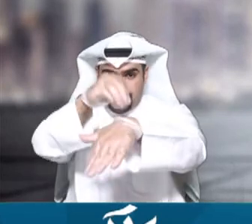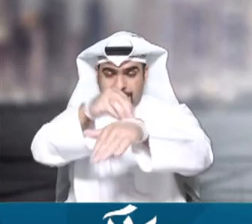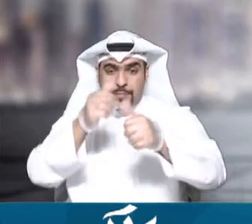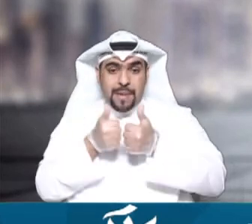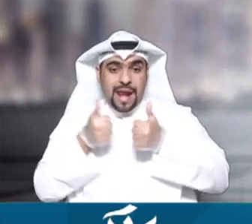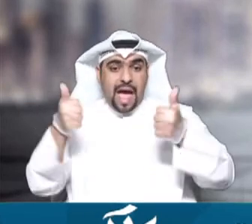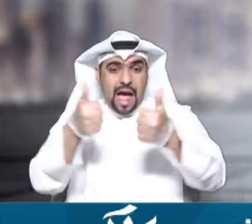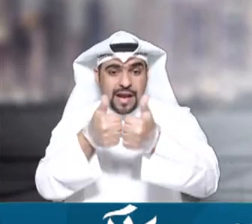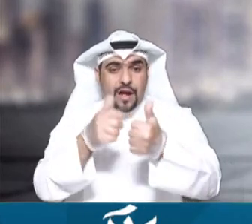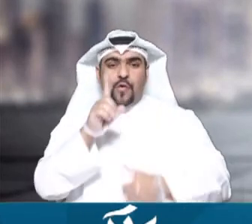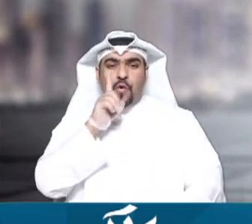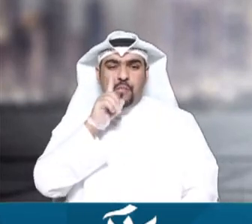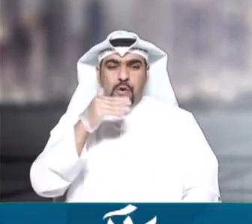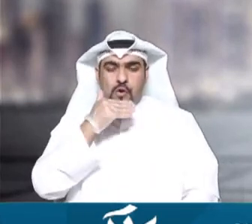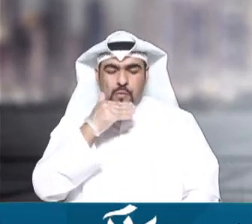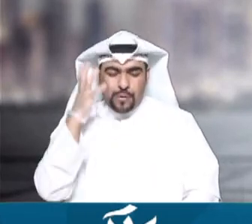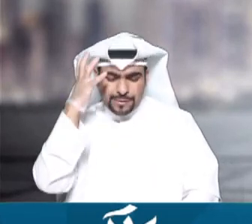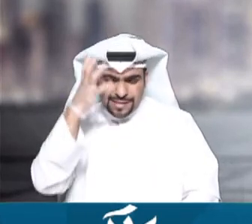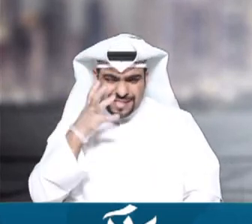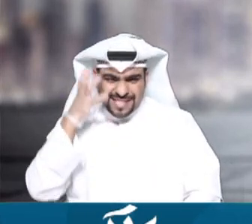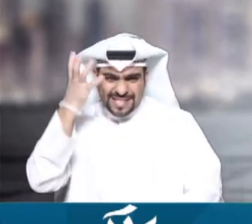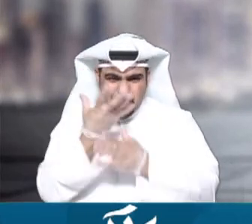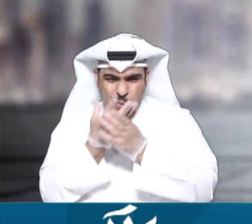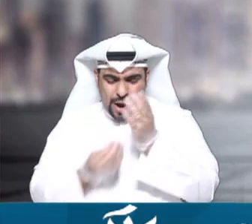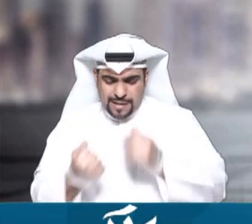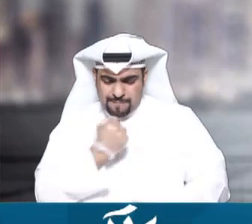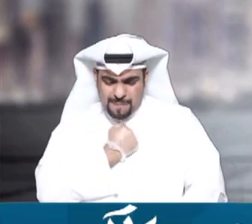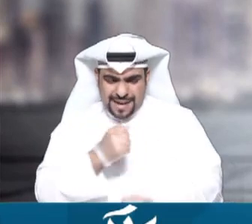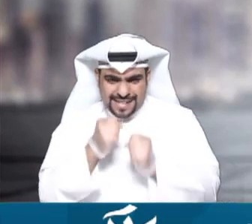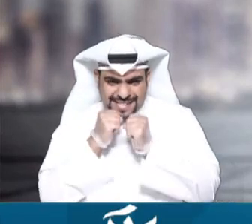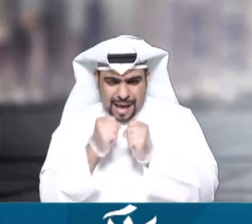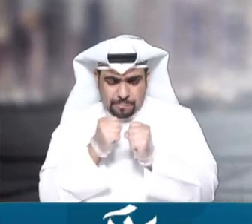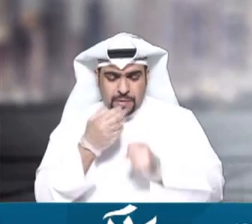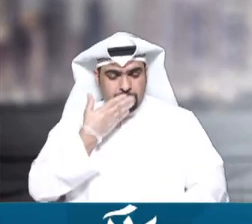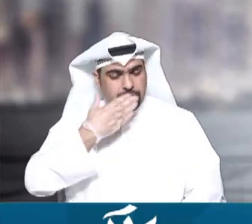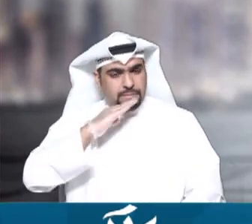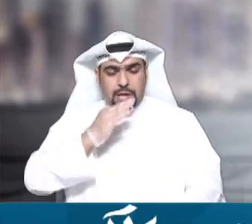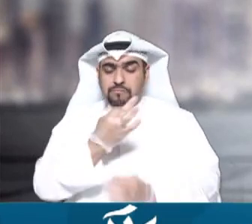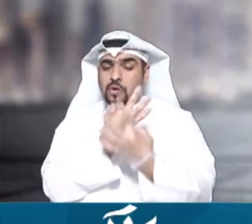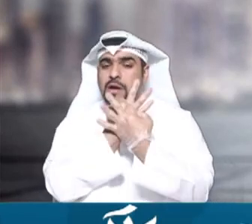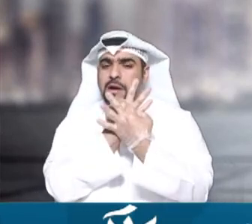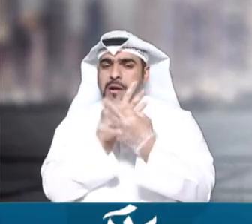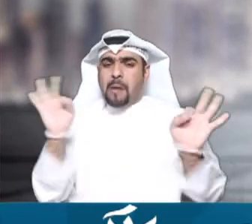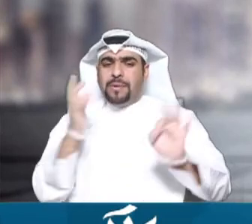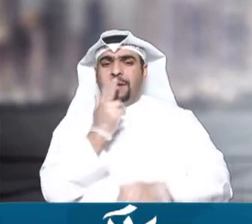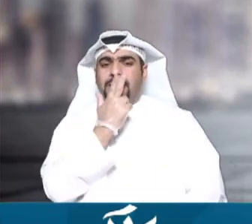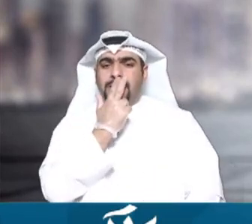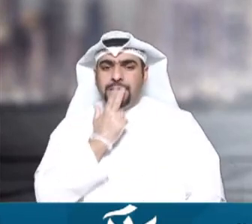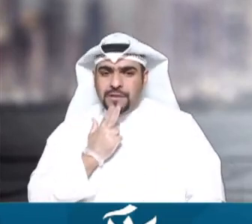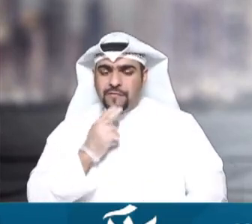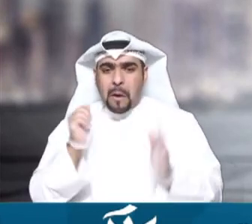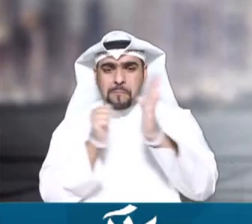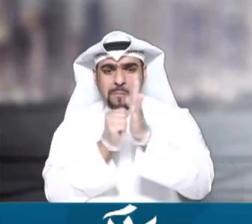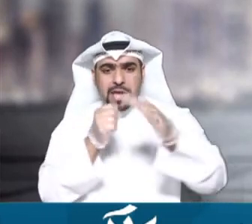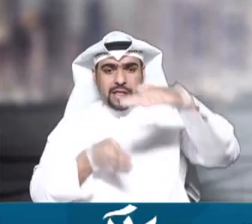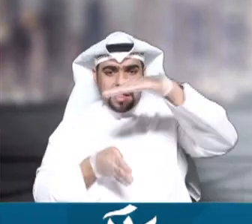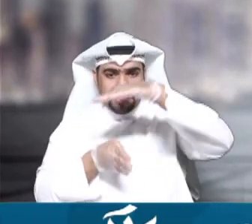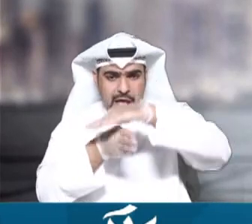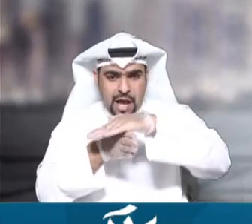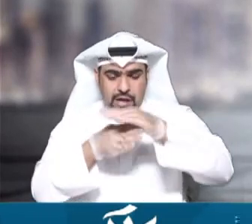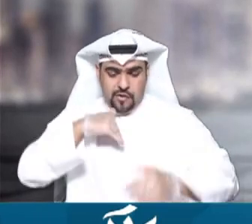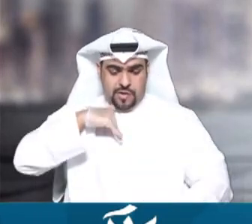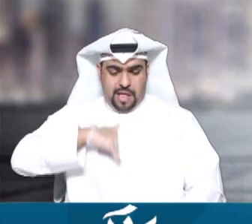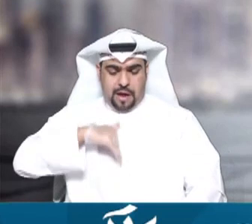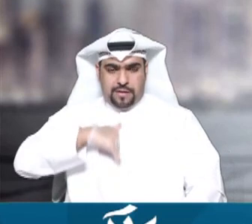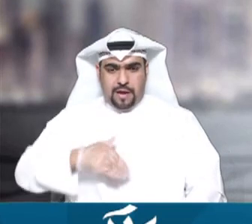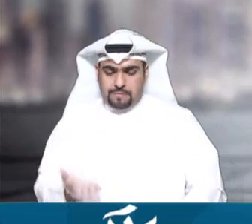حد يخاف لا حد يحاتي، عيالكم كلهم ملتزمين بإجراءات السلامة والكل قاعد ببيته والمعنويات مرتفعة. إن شاء الله